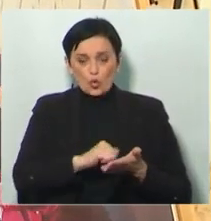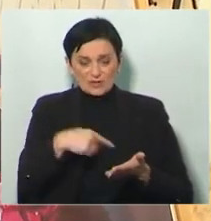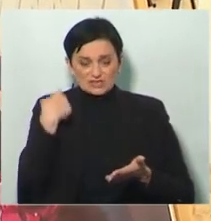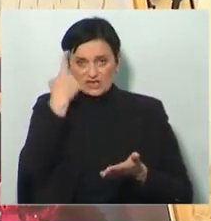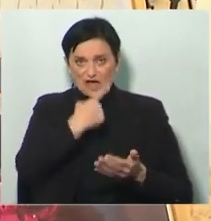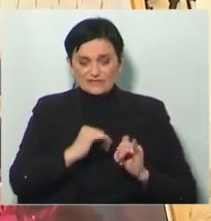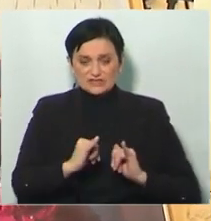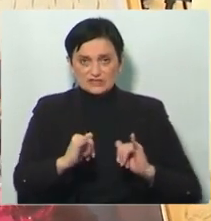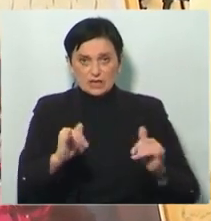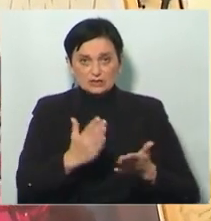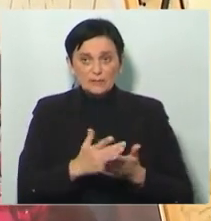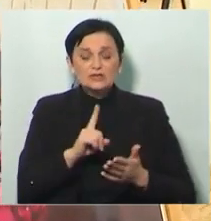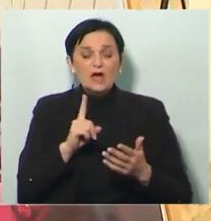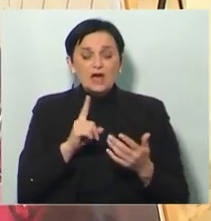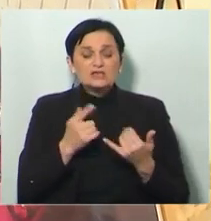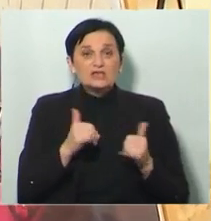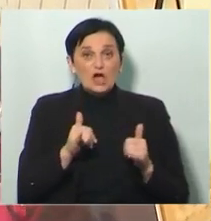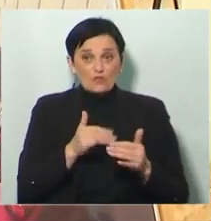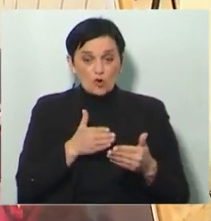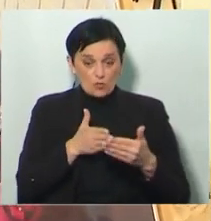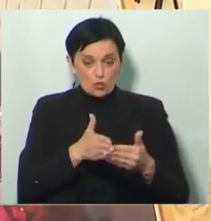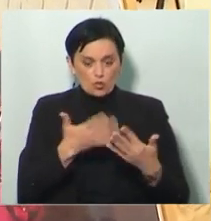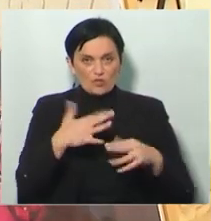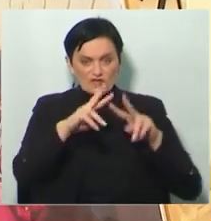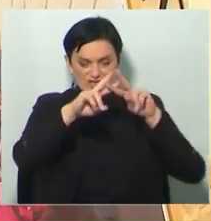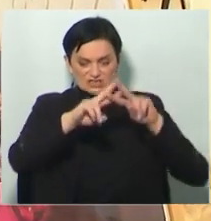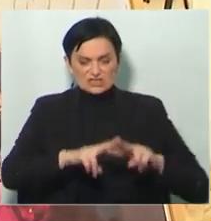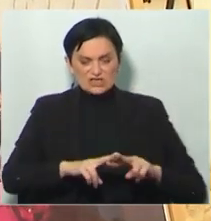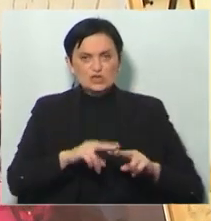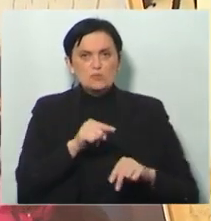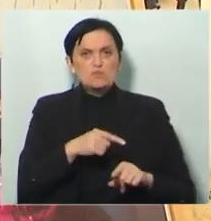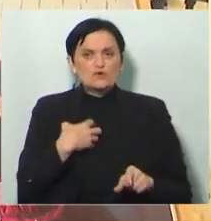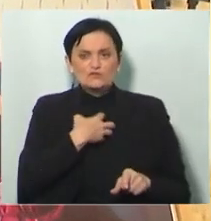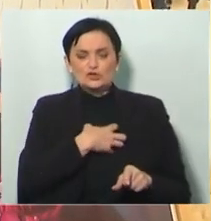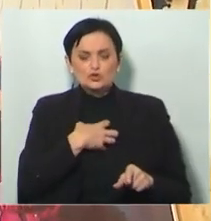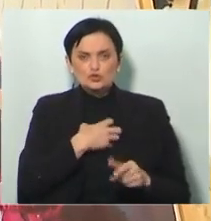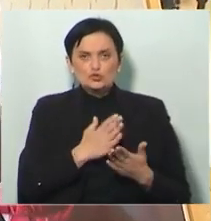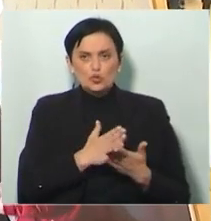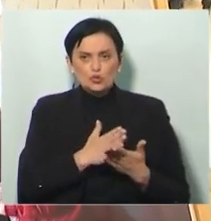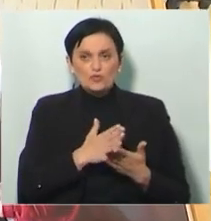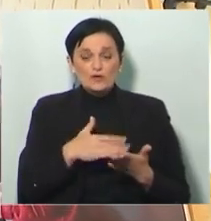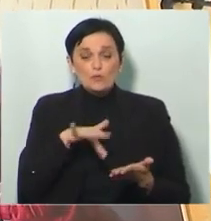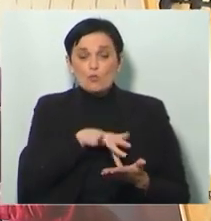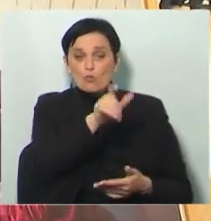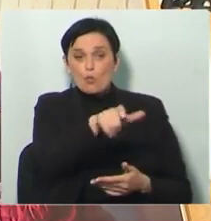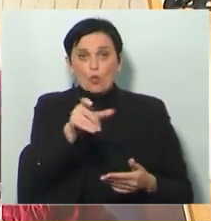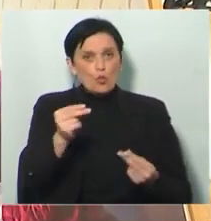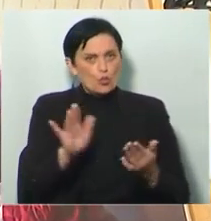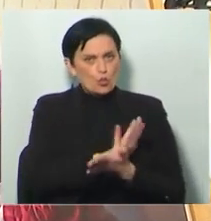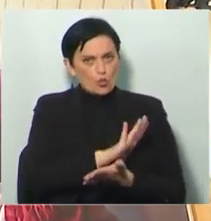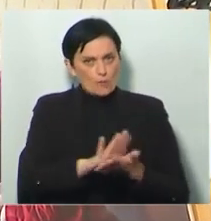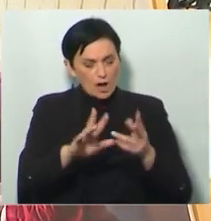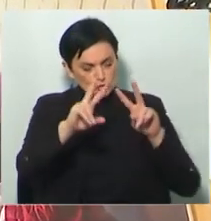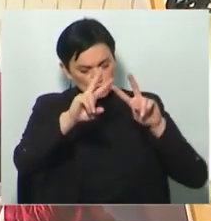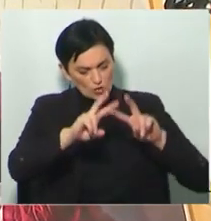სახით. და რასაკვირველია, მივაძახით სკრინინგს, რომელიც საკმაოდ მნიშვნელოვანი არის. ხდება მოქალაქეების უფასო